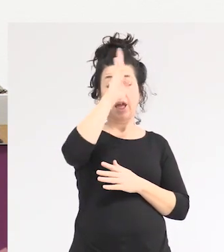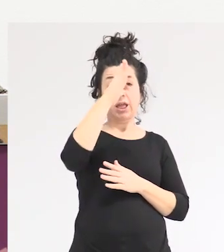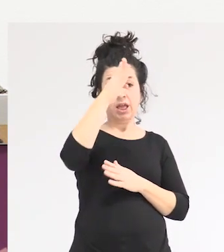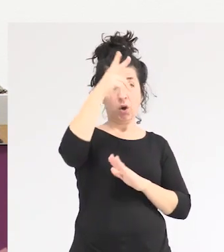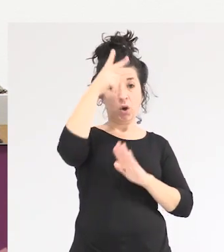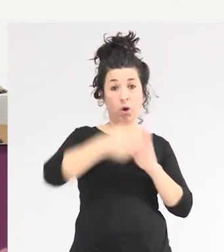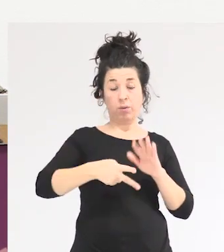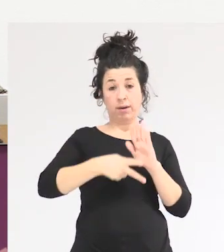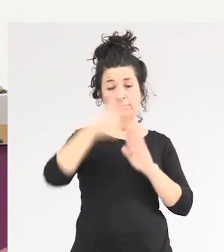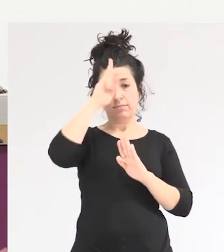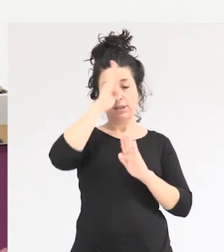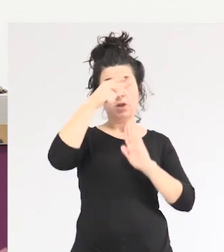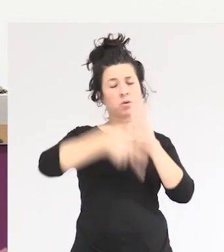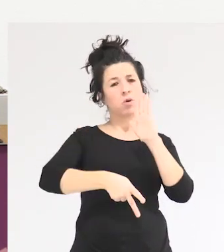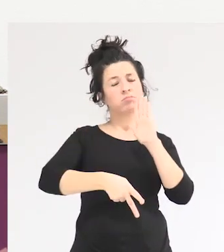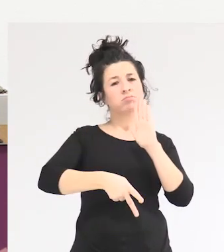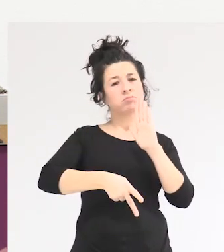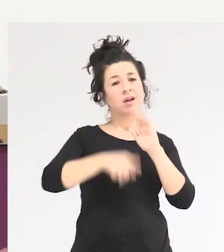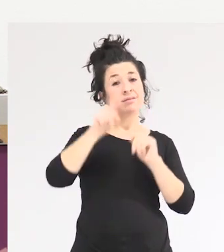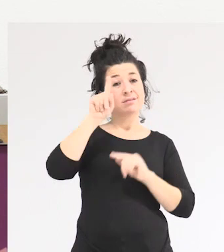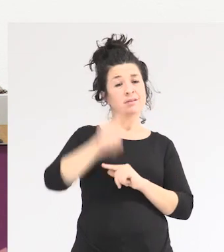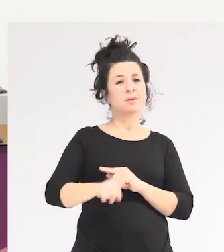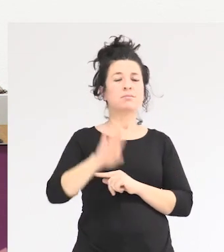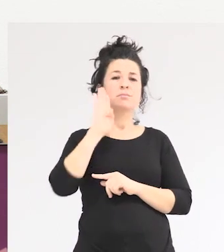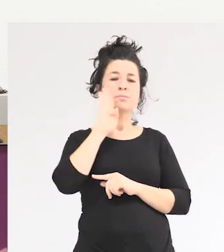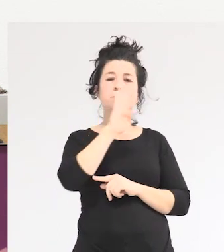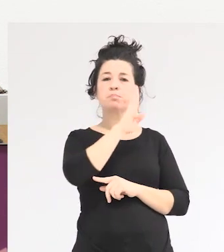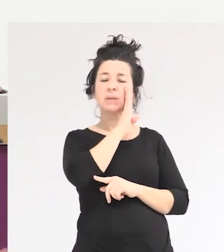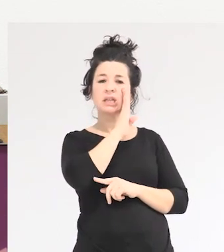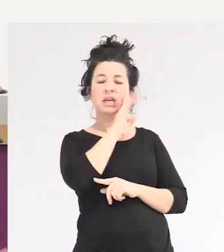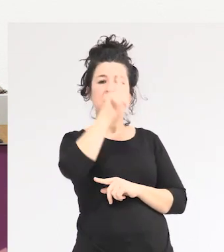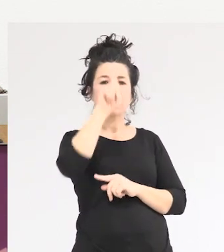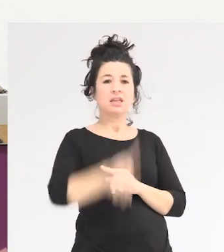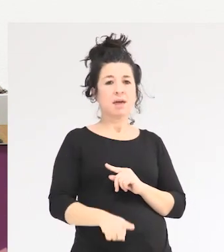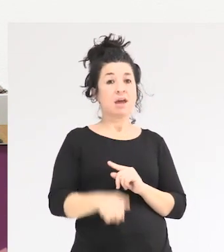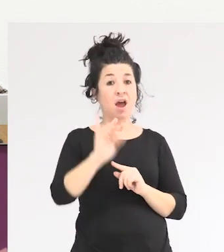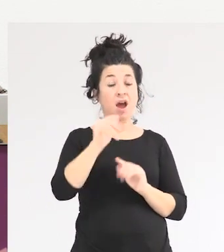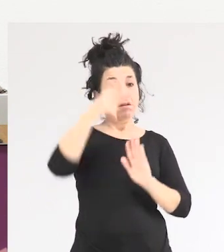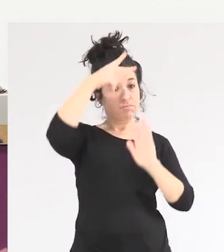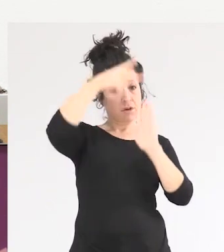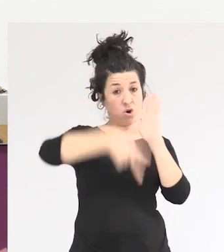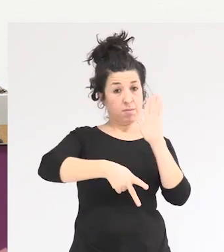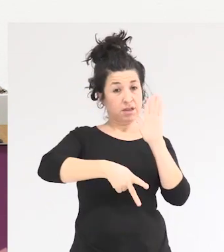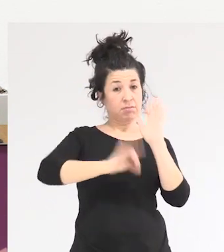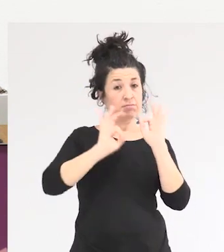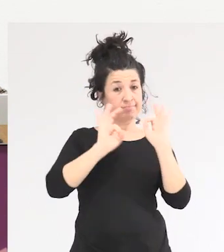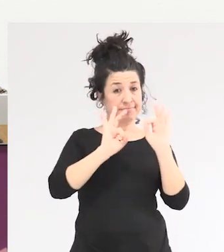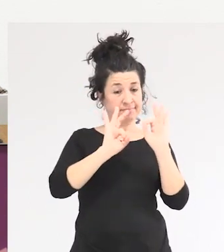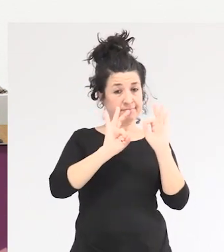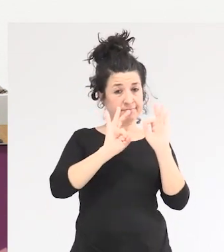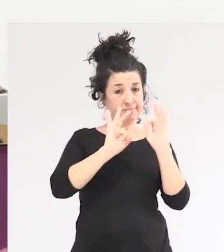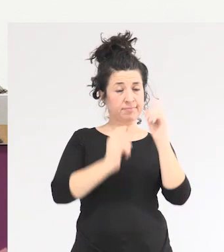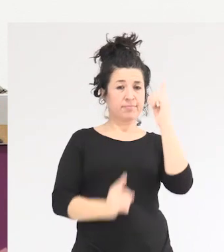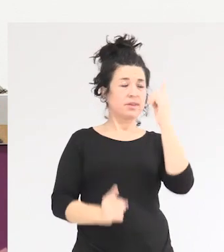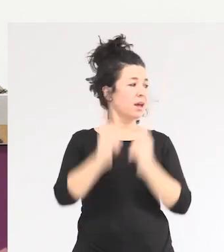heteronormatibotasun hori, eta amatasunetan ere badagoela, amatasun normatiboak badaudela ere. Eta